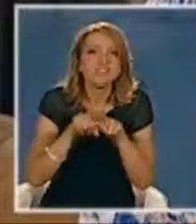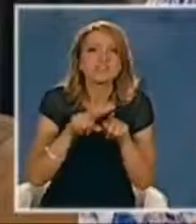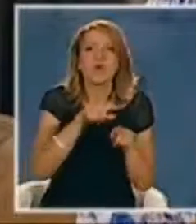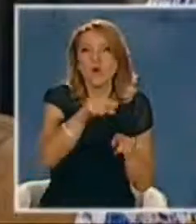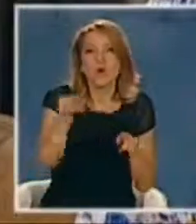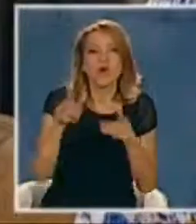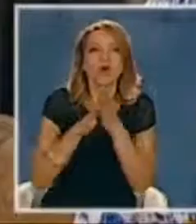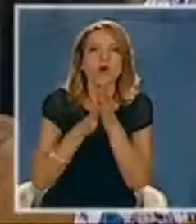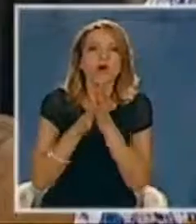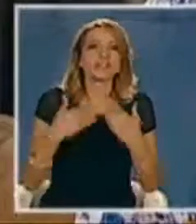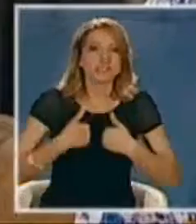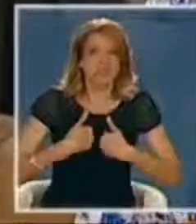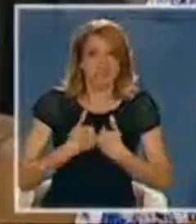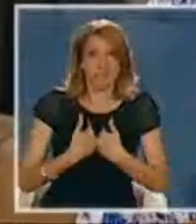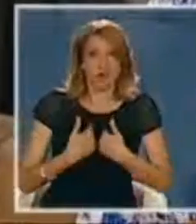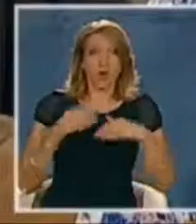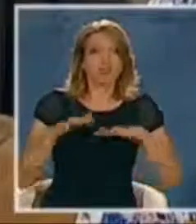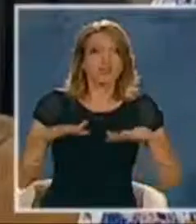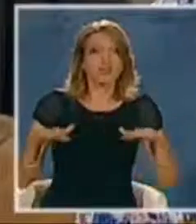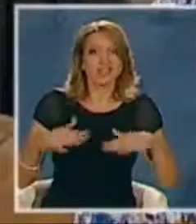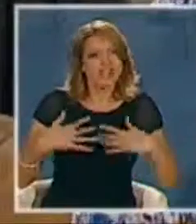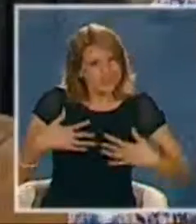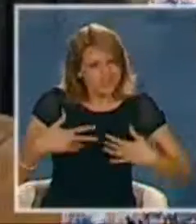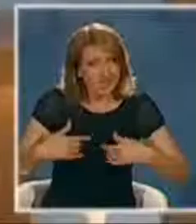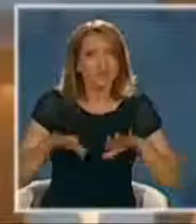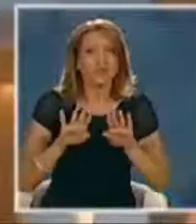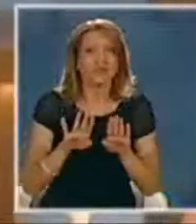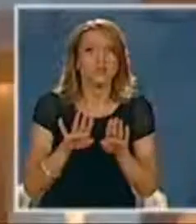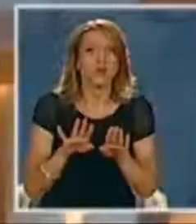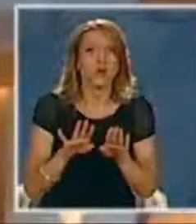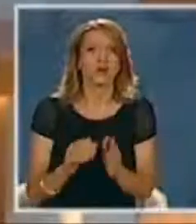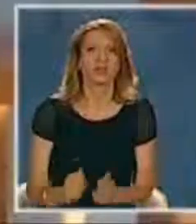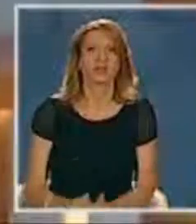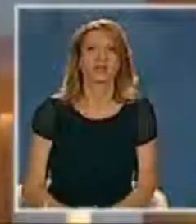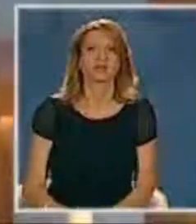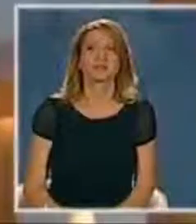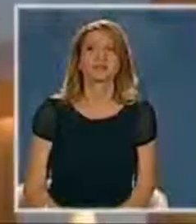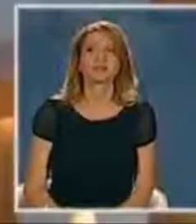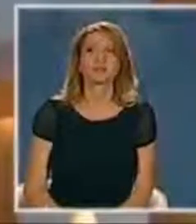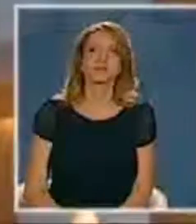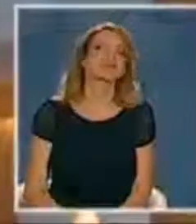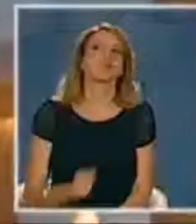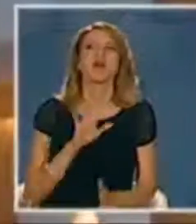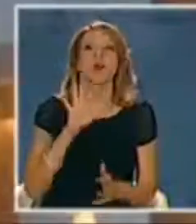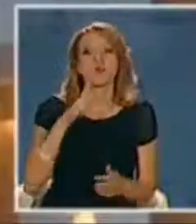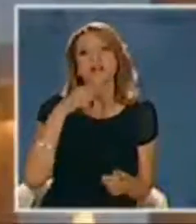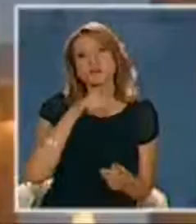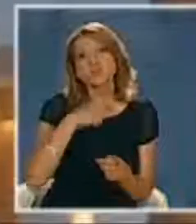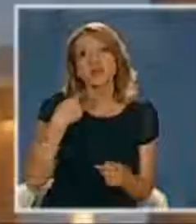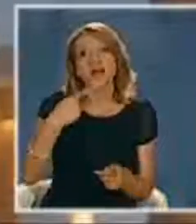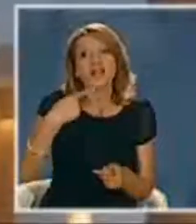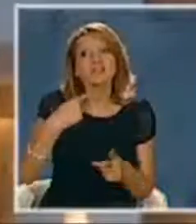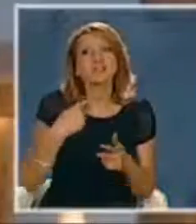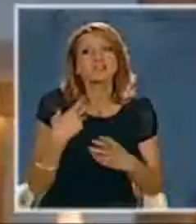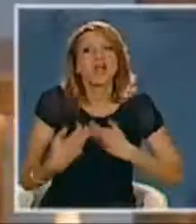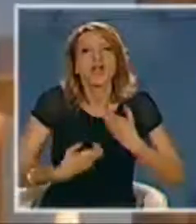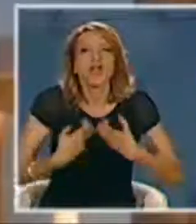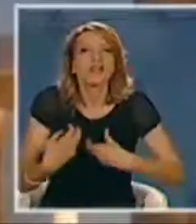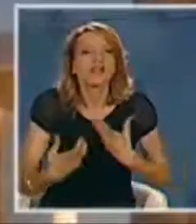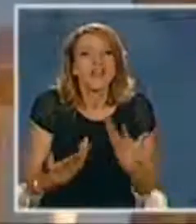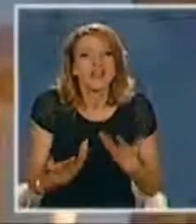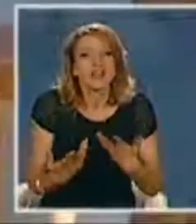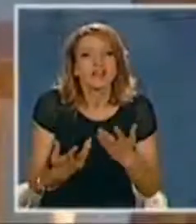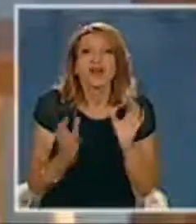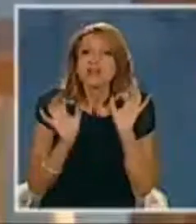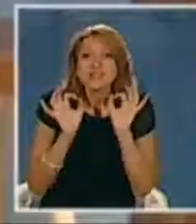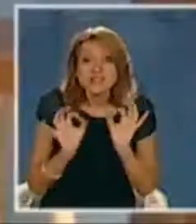изгубени души. Изключително важно нещо, се сещам сега, да уточня, когато казваш енергията. Наистина да няма